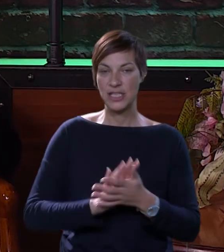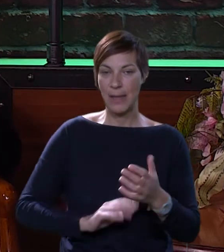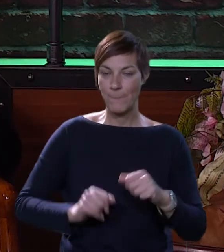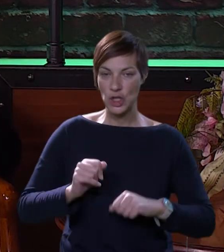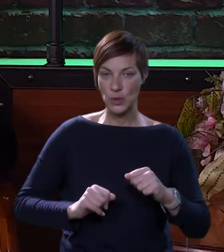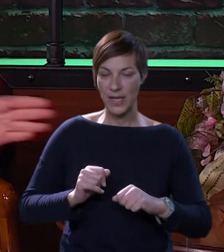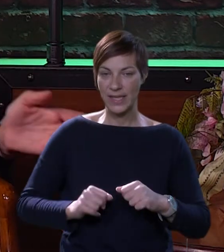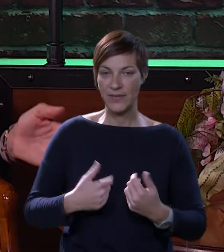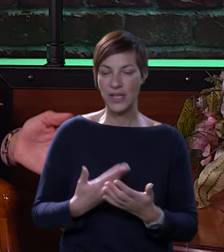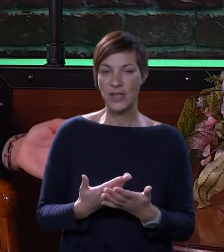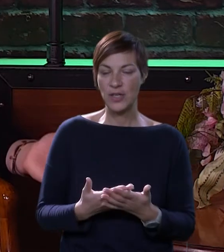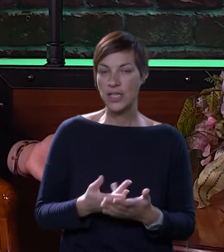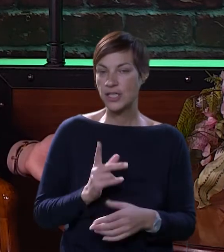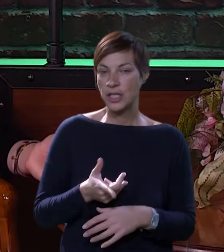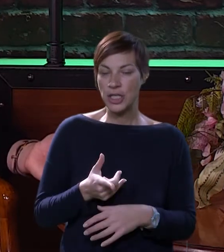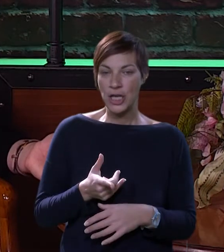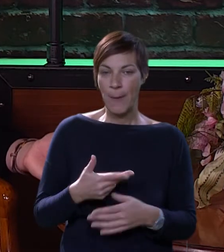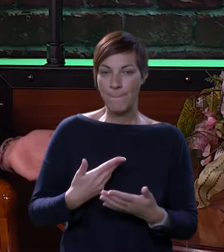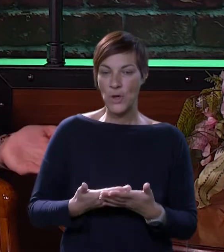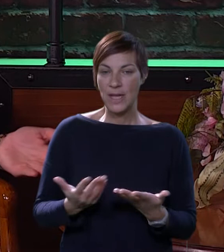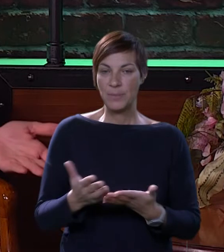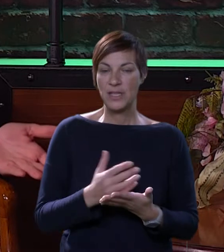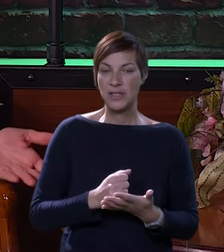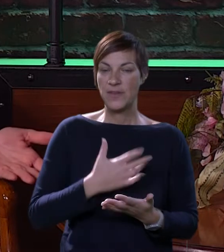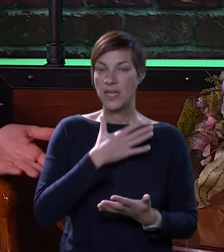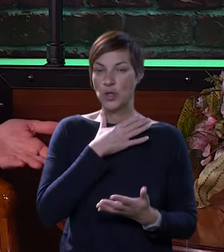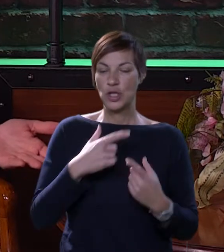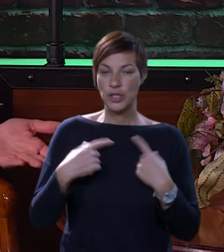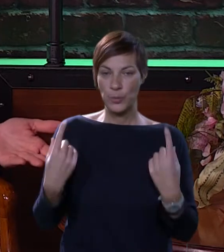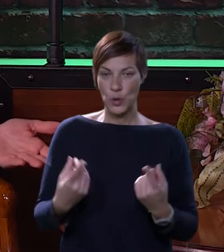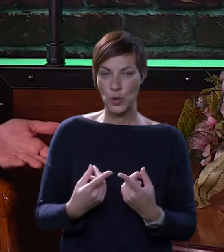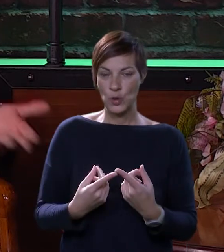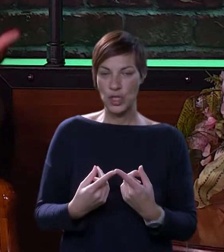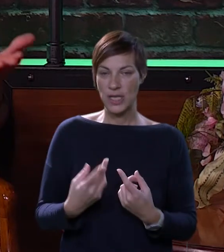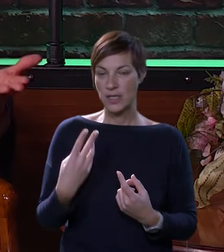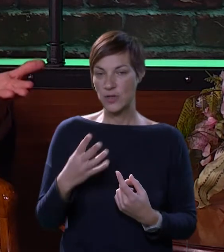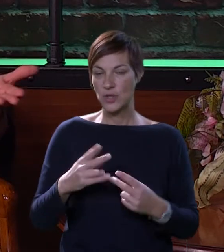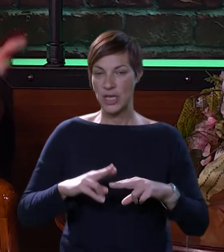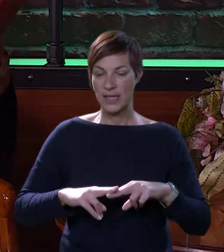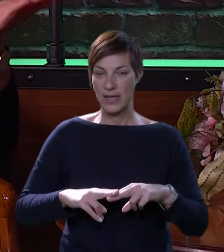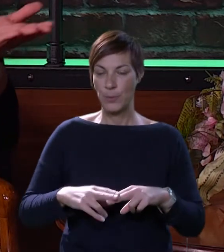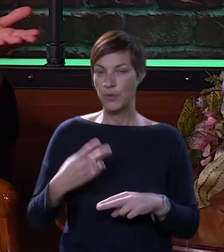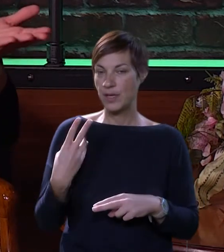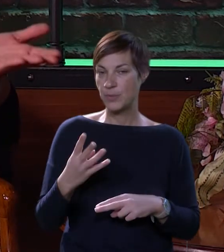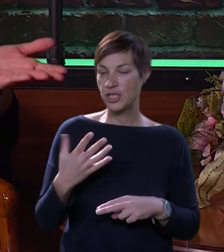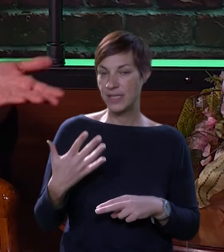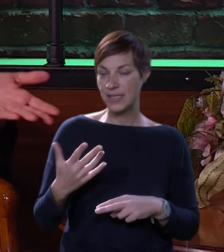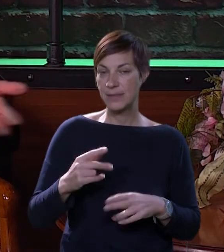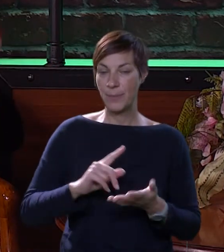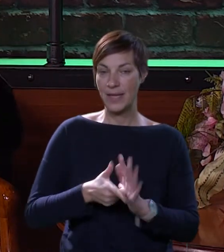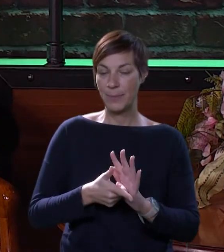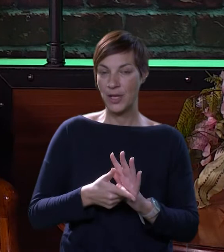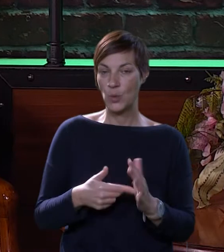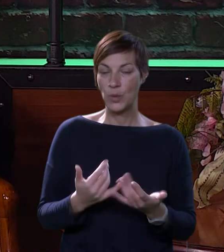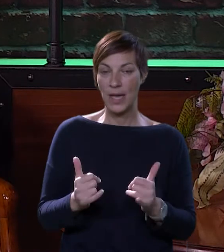započetu aktivnost. Jer je to nešto što će morati biti ostvarivo u školskom okruženju. 4 puta po 45